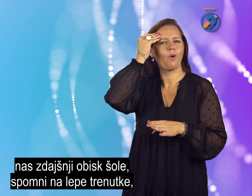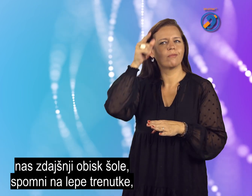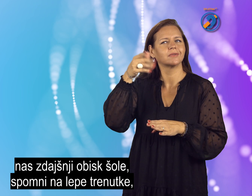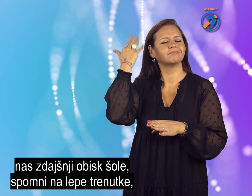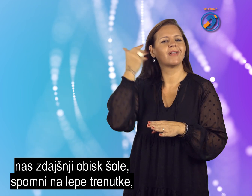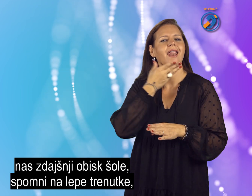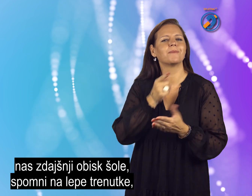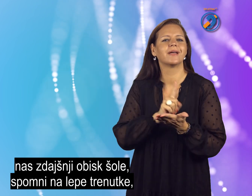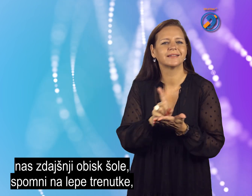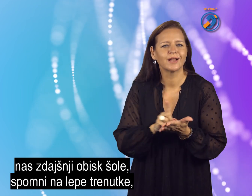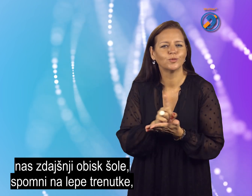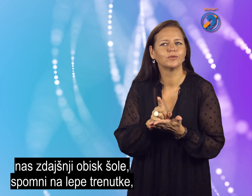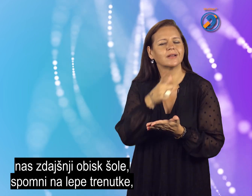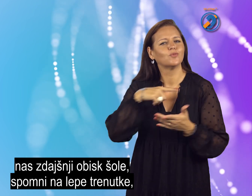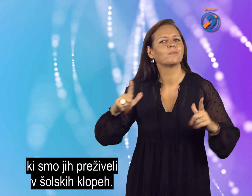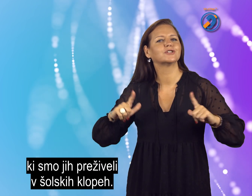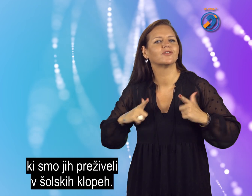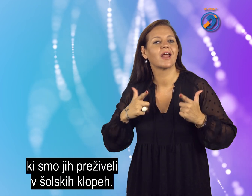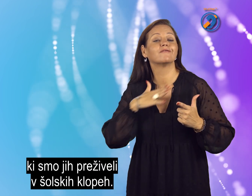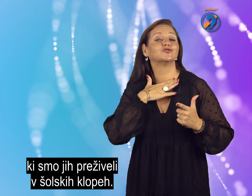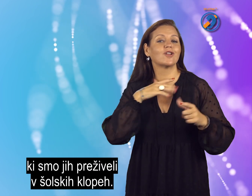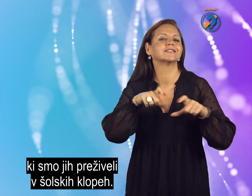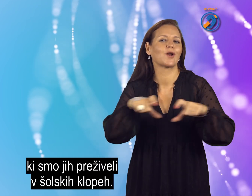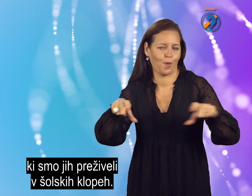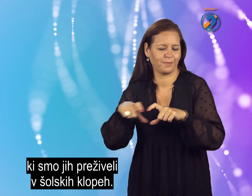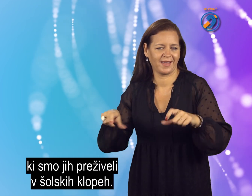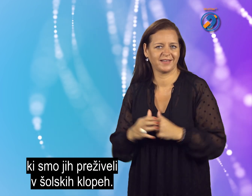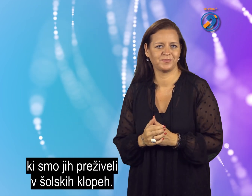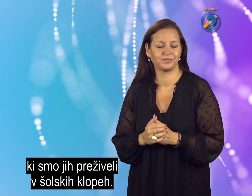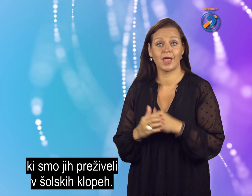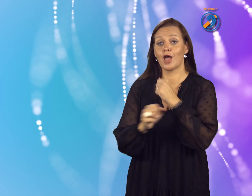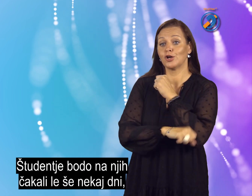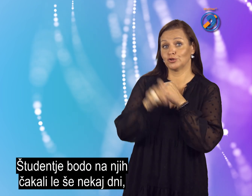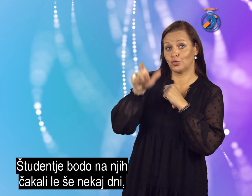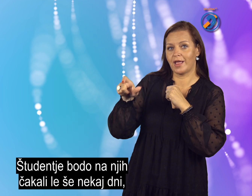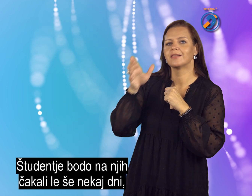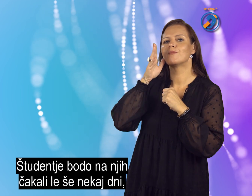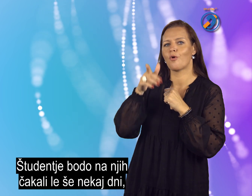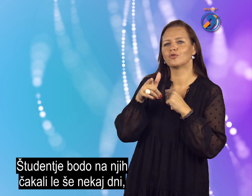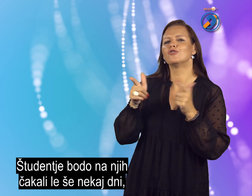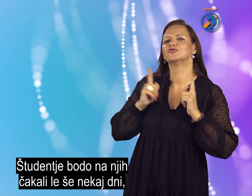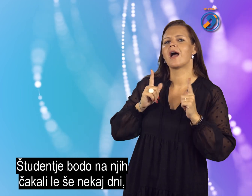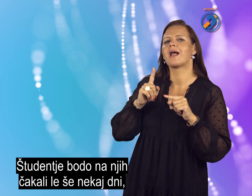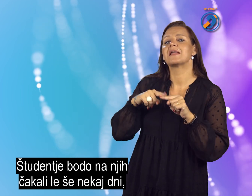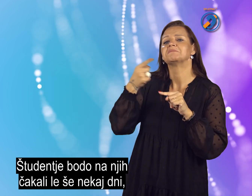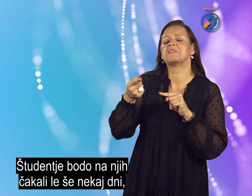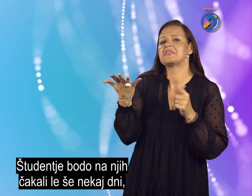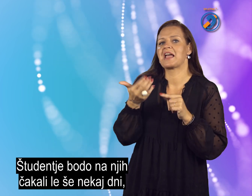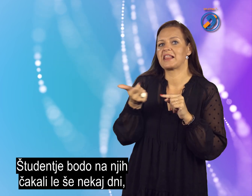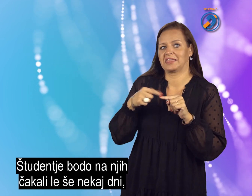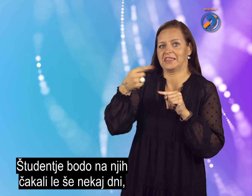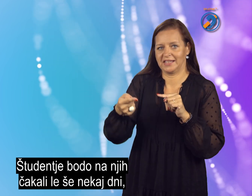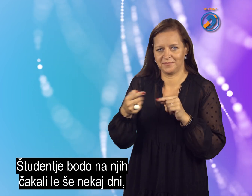šole spomni na lepe trenutke, ki smo jih preživeli v šolskih klopeh. Študentje bodo na